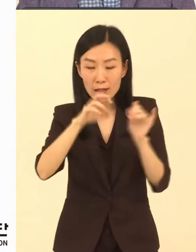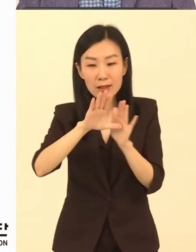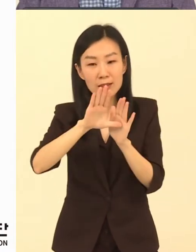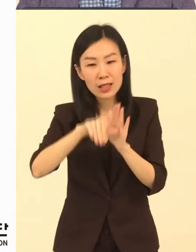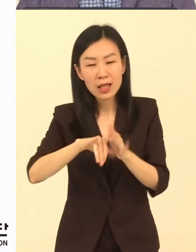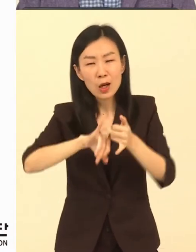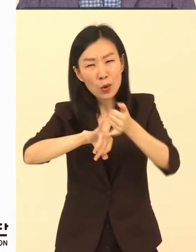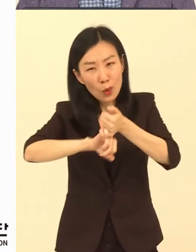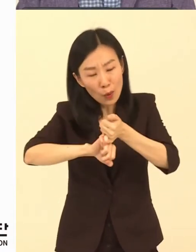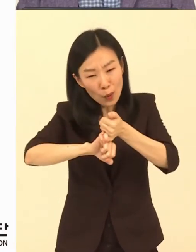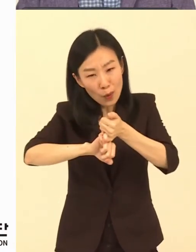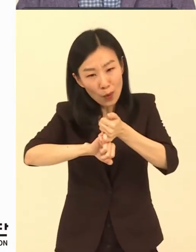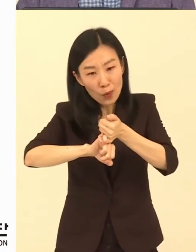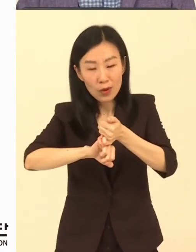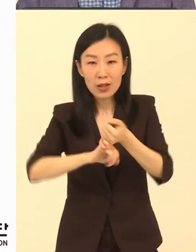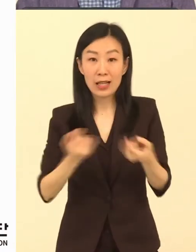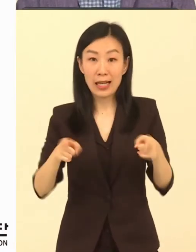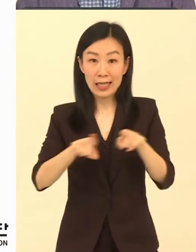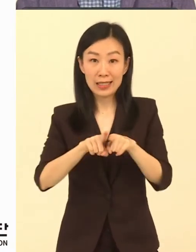없습니다.